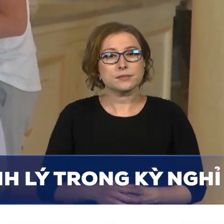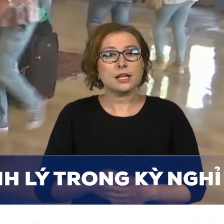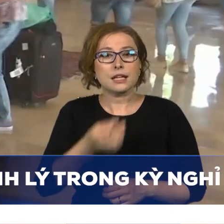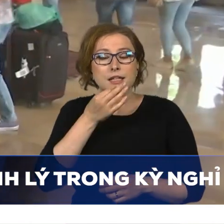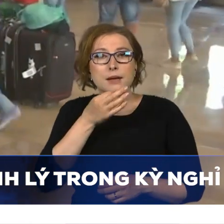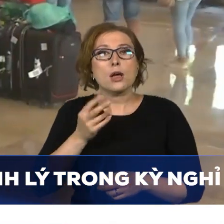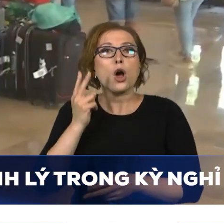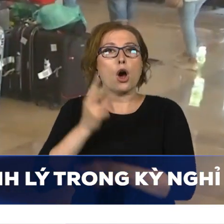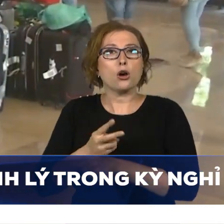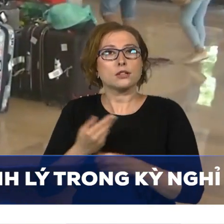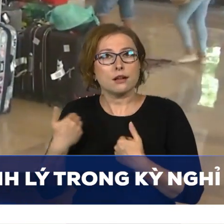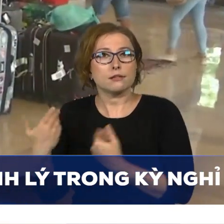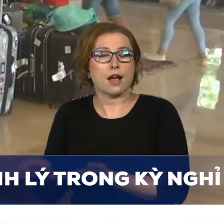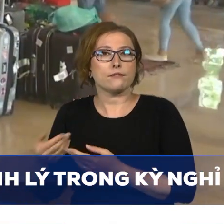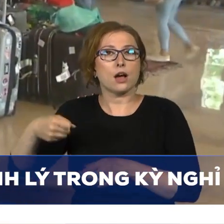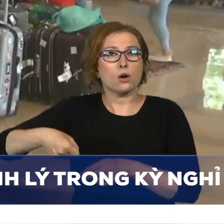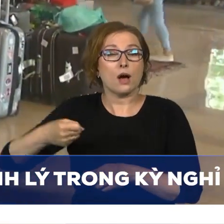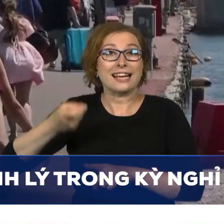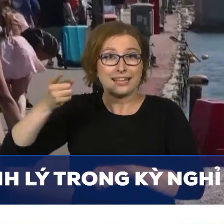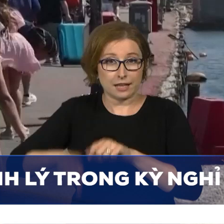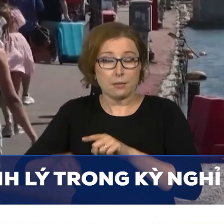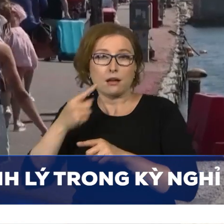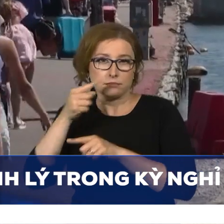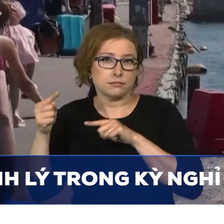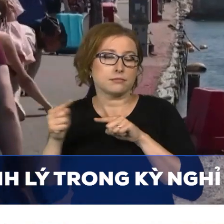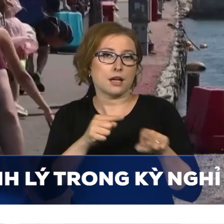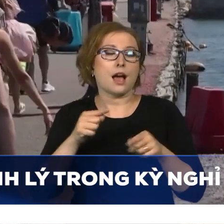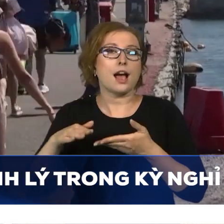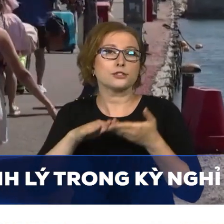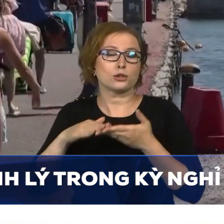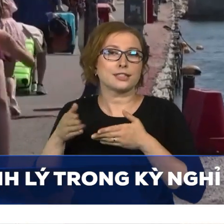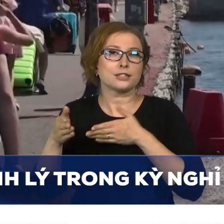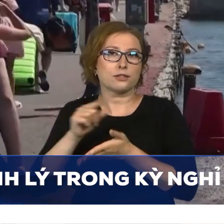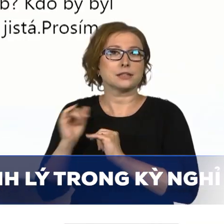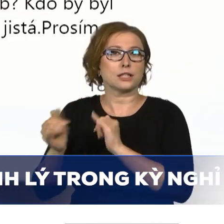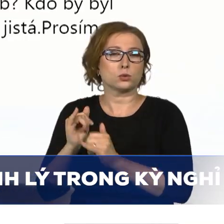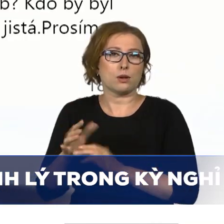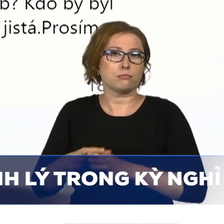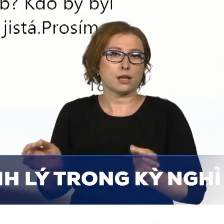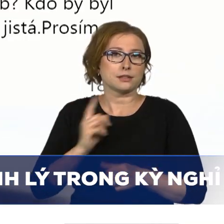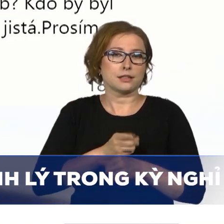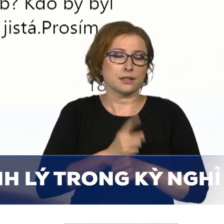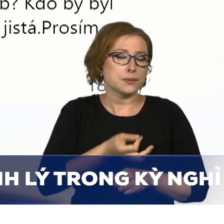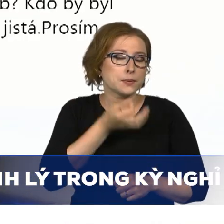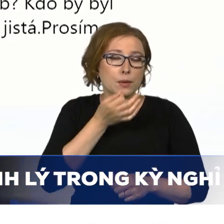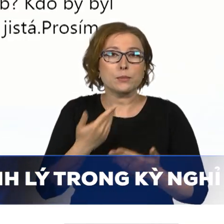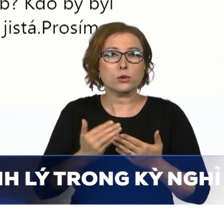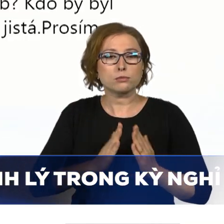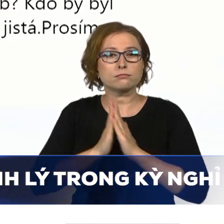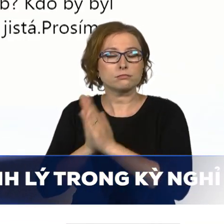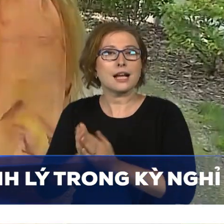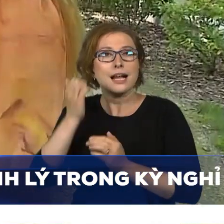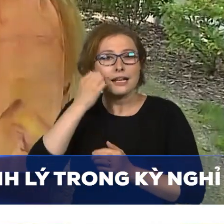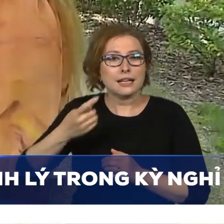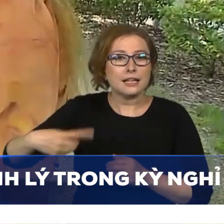trả chi phí vận chuyển, tương tự như các văn phòng du lịch phải tự chi trả trong trường hợp khẩn cấp. Bà Svobodova cho đến nay đã nhờ mọi người giúp đỡ trên mạng xã hội.